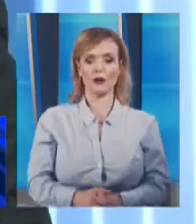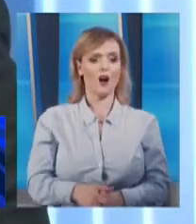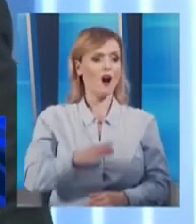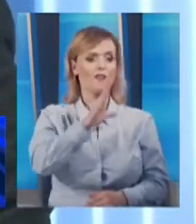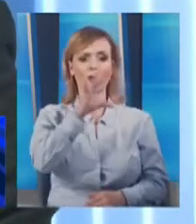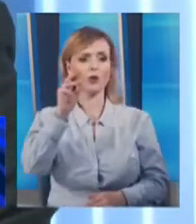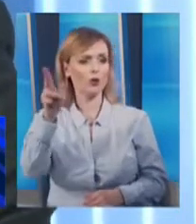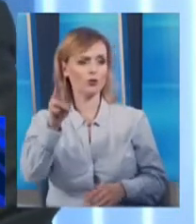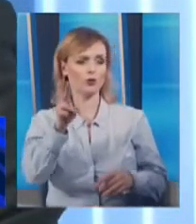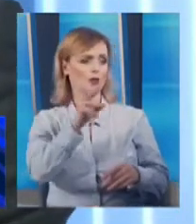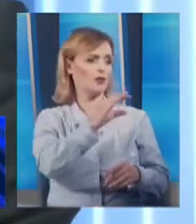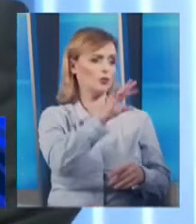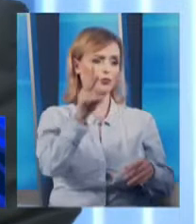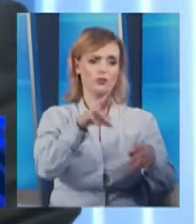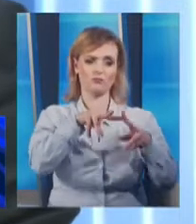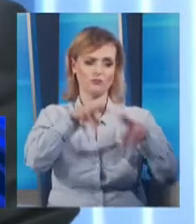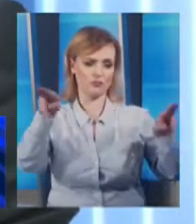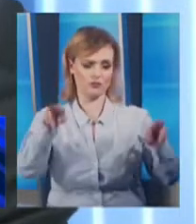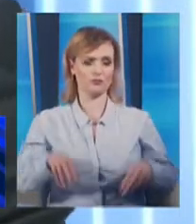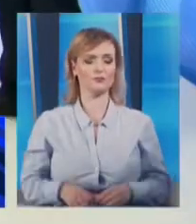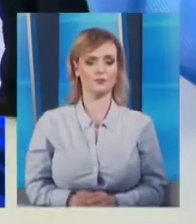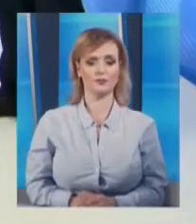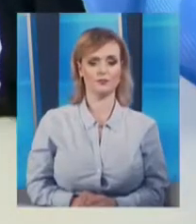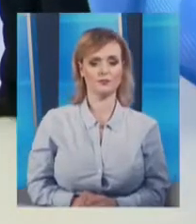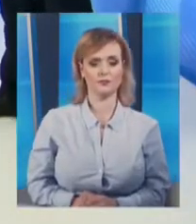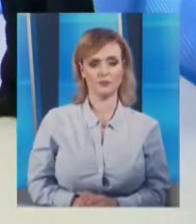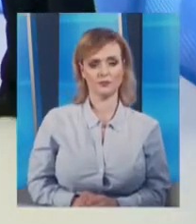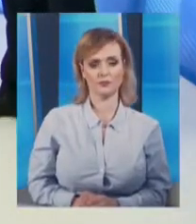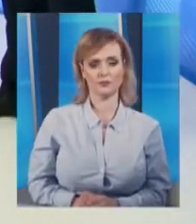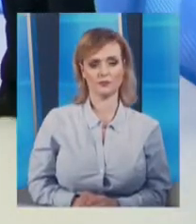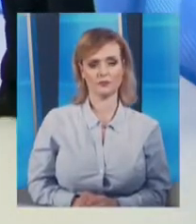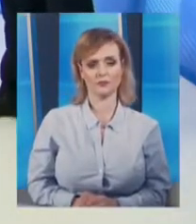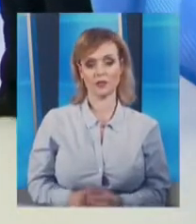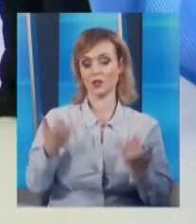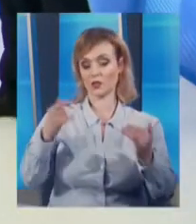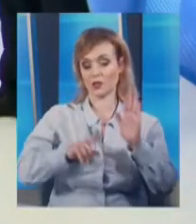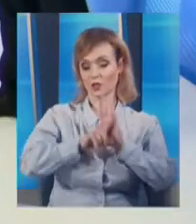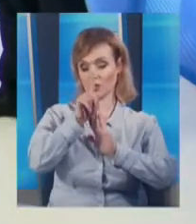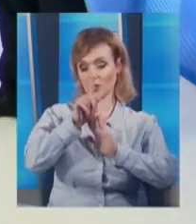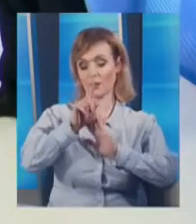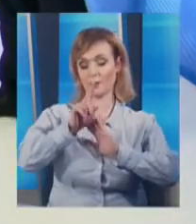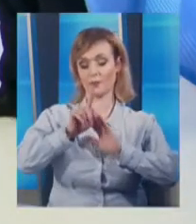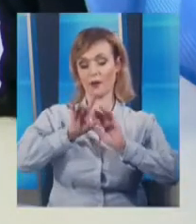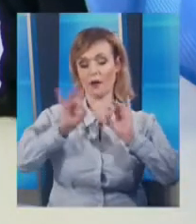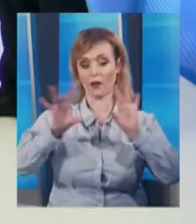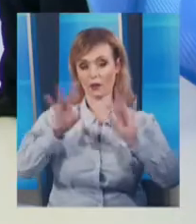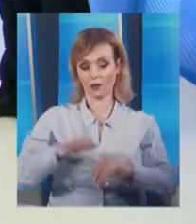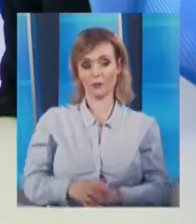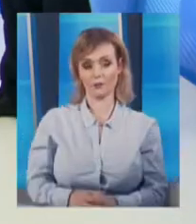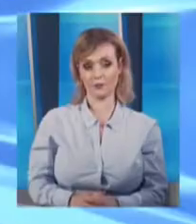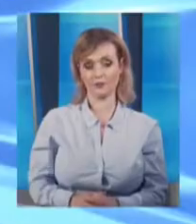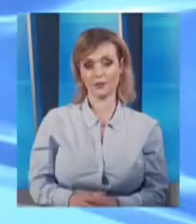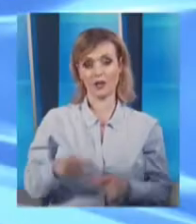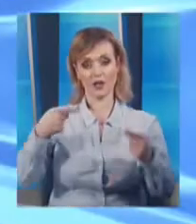dacă m-aș bate cu un nume sau cu un personaj, n-am face nimic. Așa. Acum luăm publicitate. Diferența dintre domniile voastre este de un minut și un